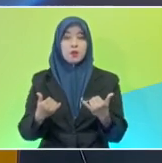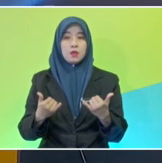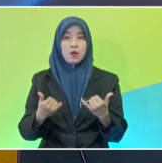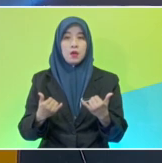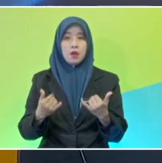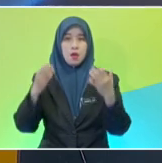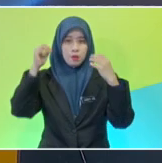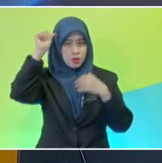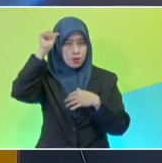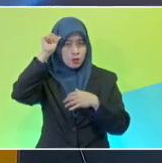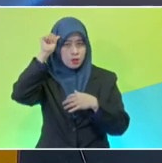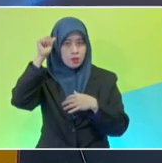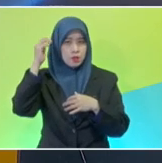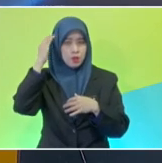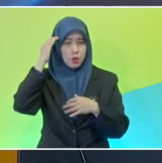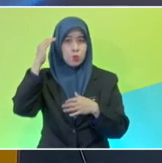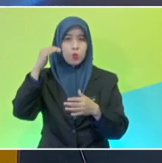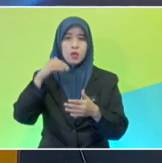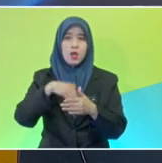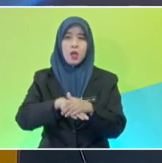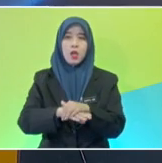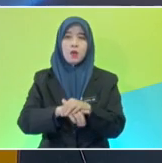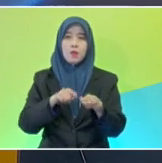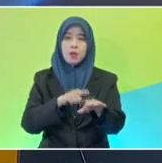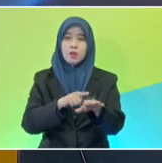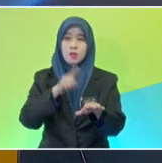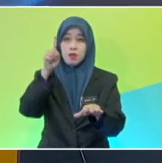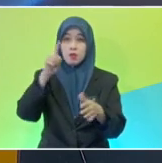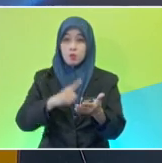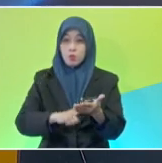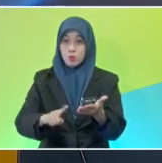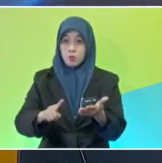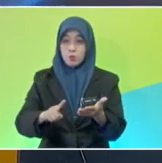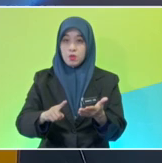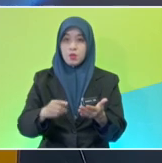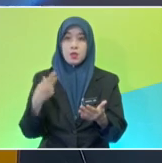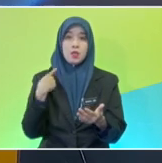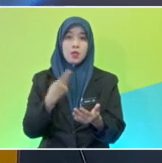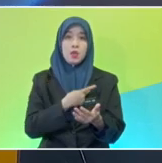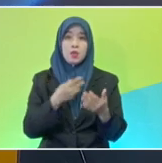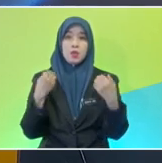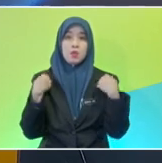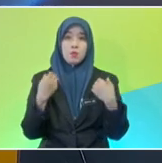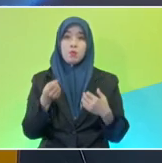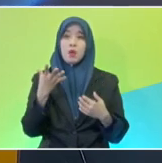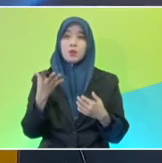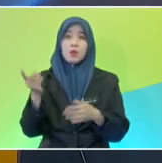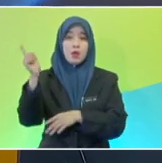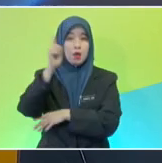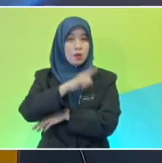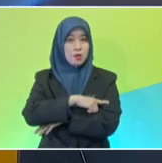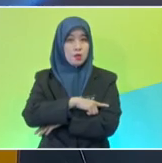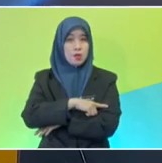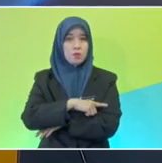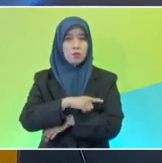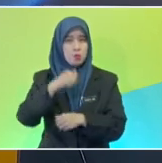tak dalam masa satu minggu, kita ada berapa hari? Seingat saya ada 7. Betul ke 7? 7